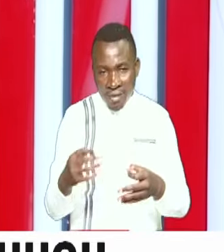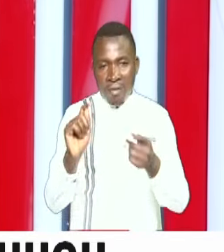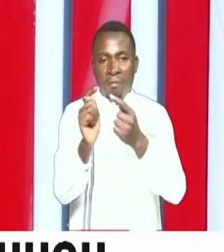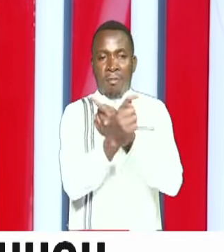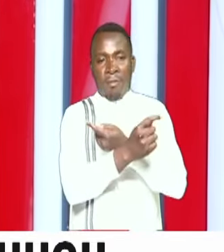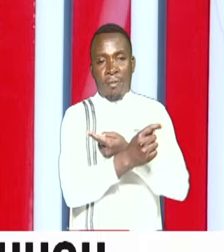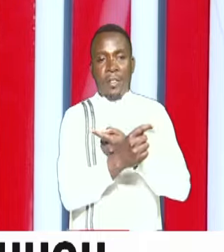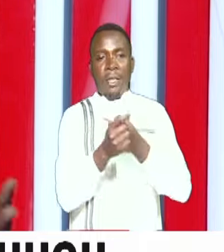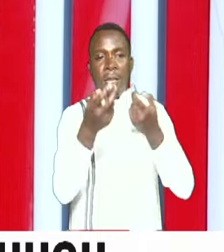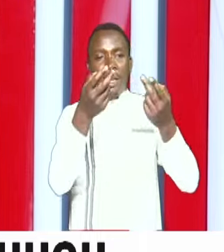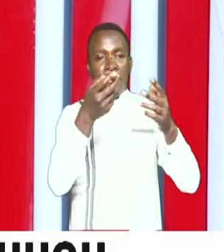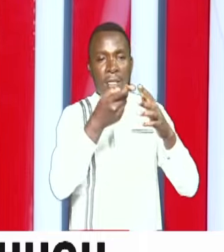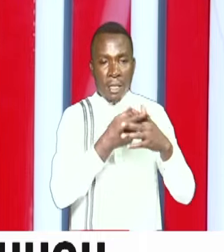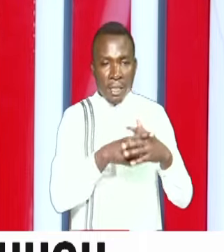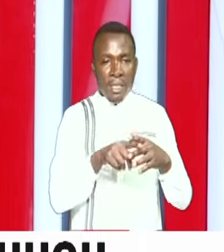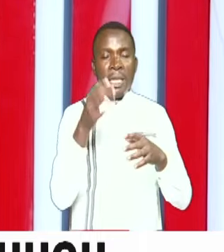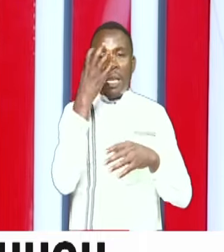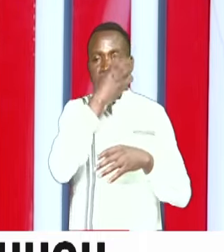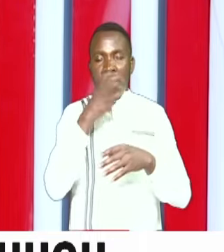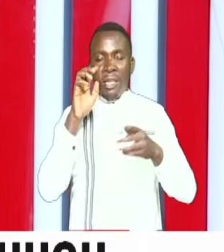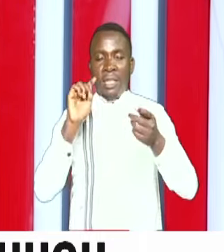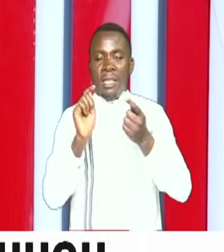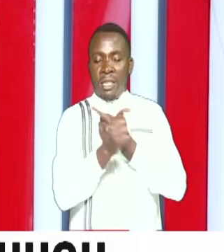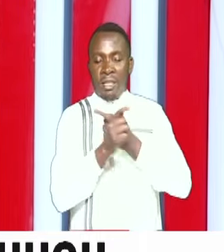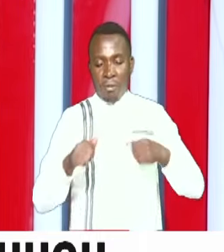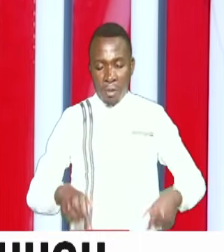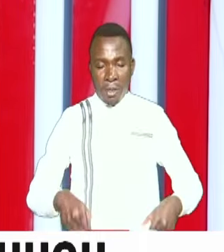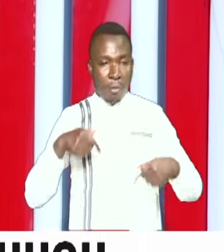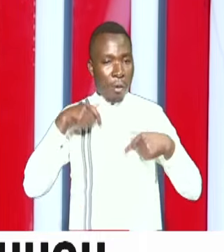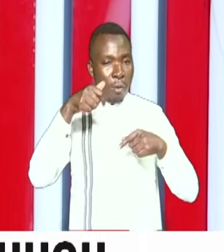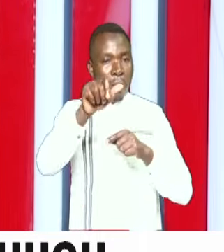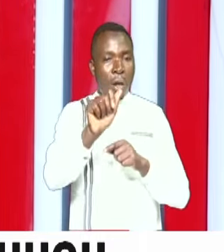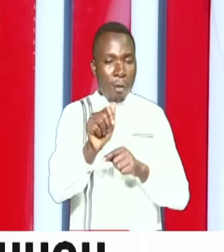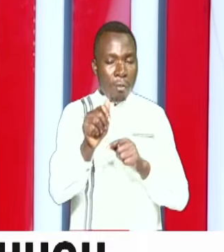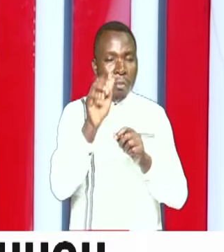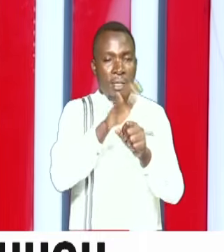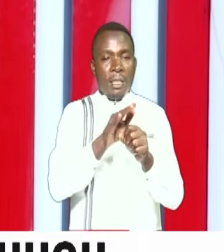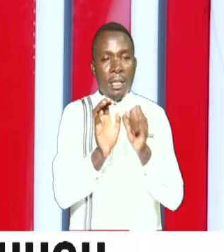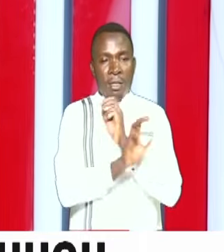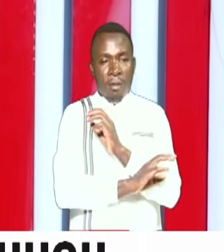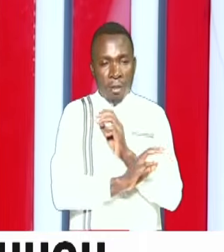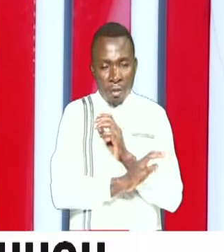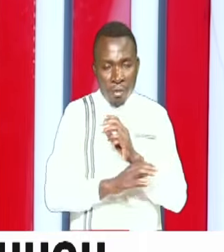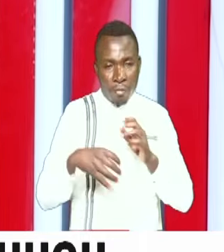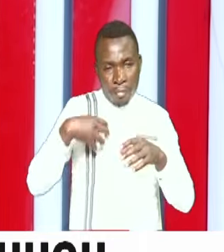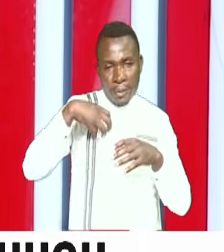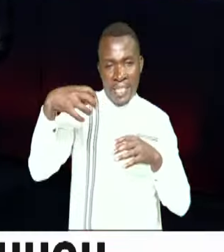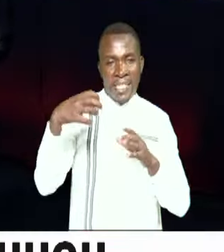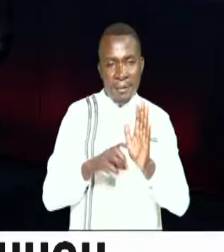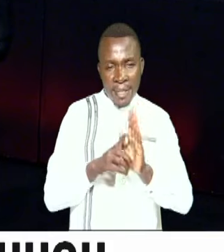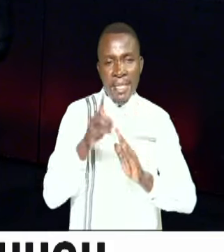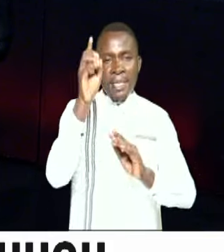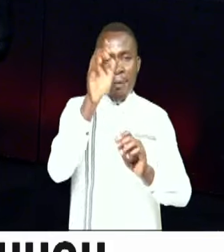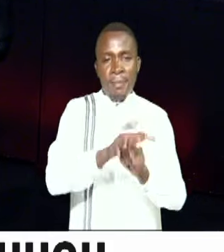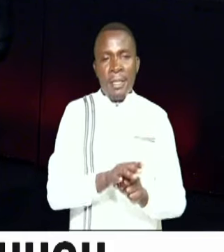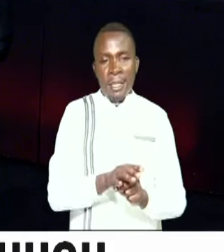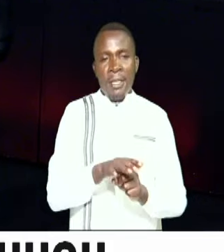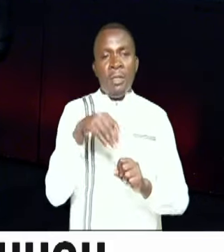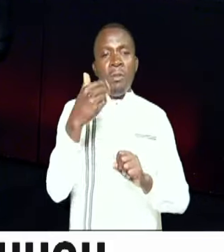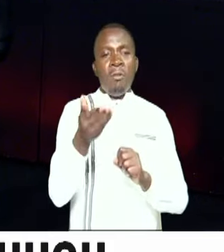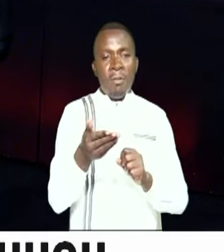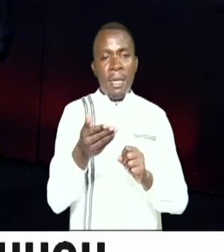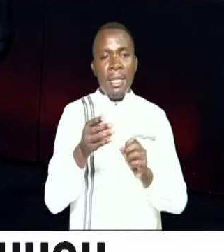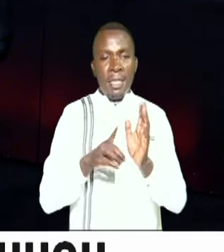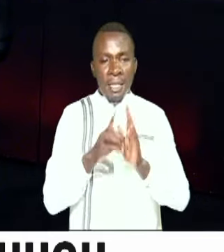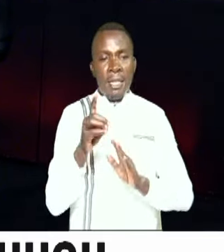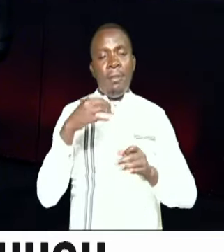Burayi bihindura ubuzima bwabo cyane ibihugu birakira bitera imbere ndetse iryo iterambere ry'inganda ryimukira no mu bihugu bya